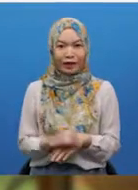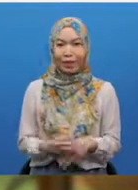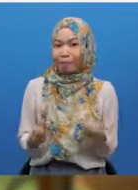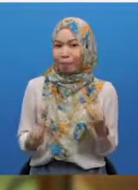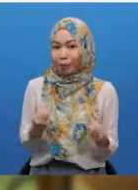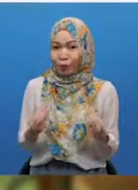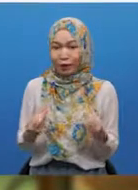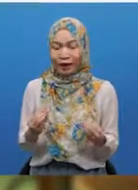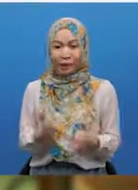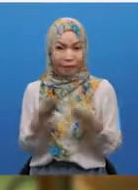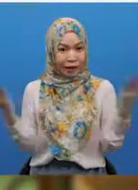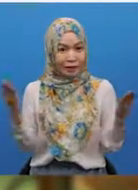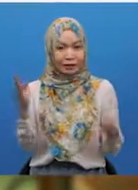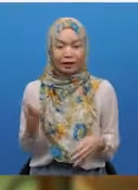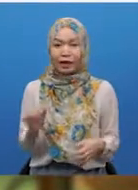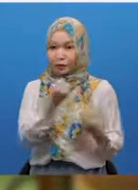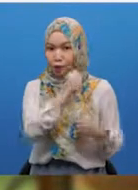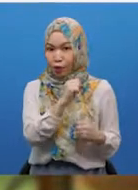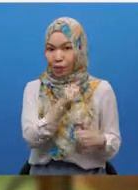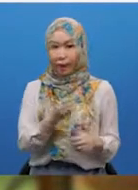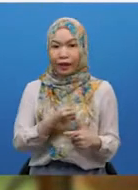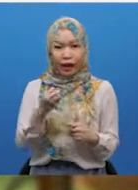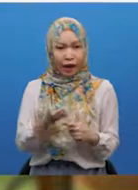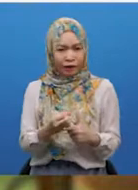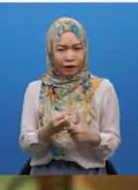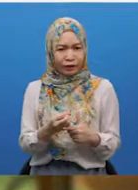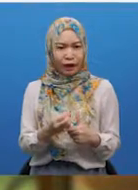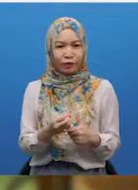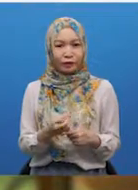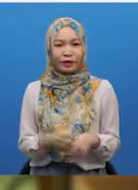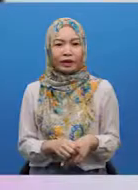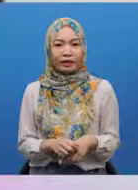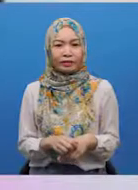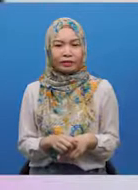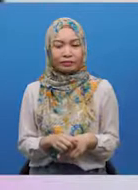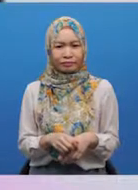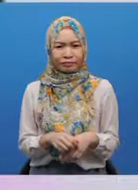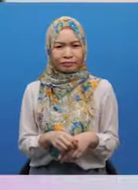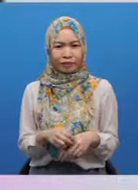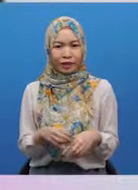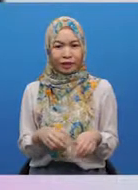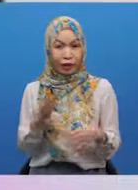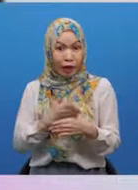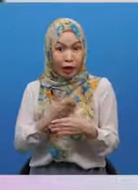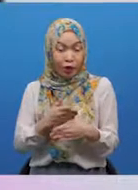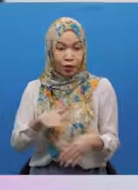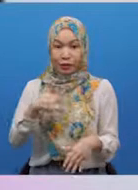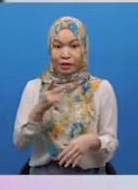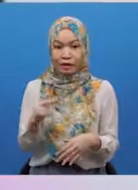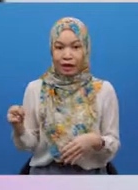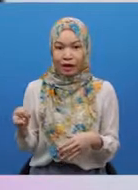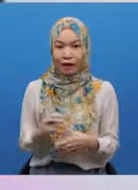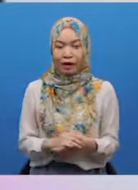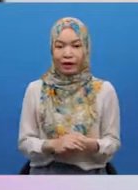mungkin bahasa yang sopan atau menyinggung perasaan seseorang. Ilustrasi A